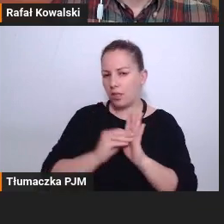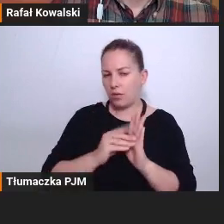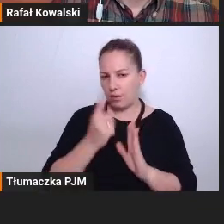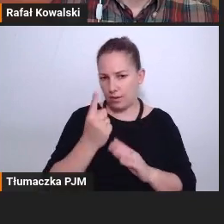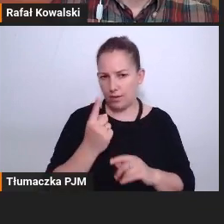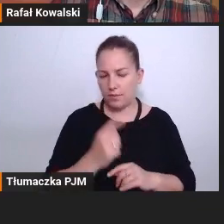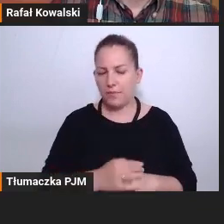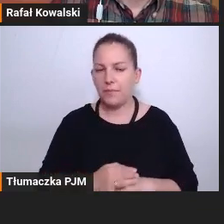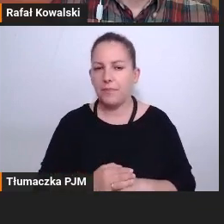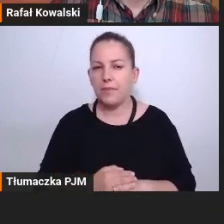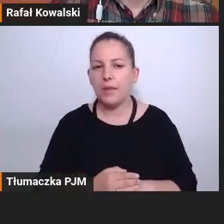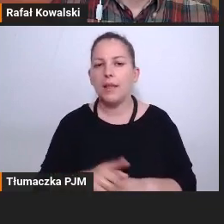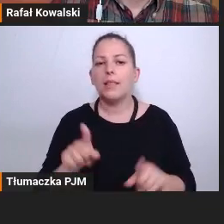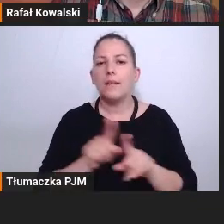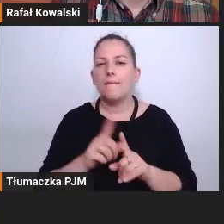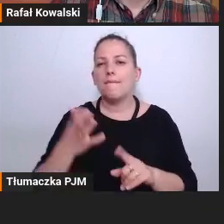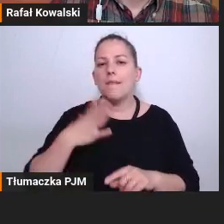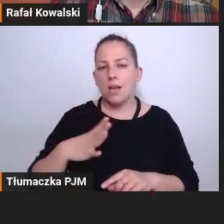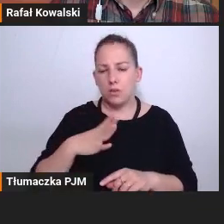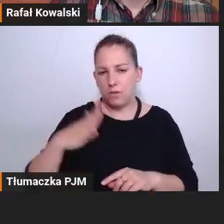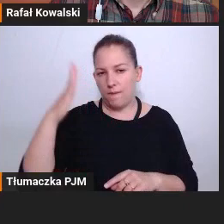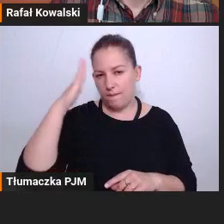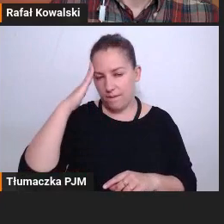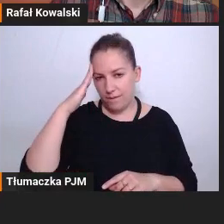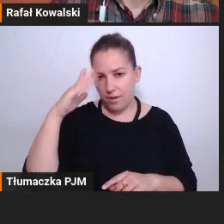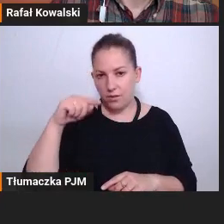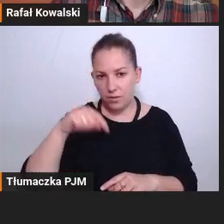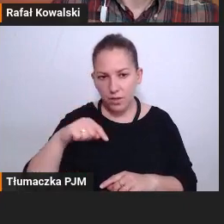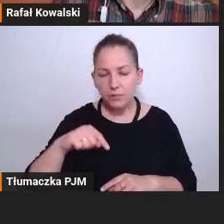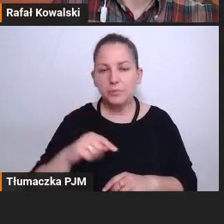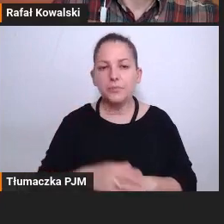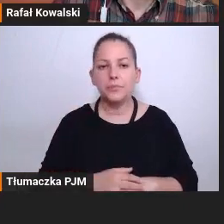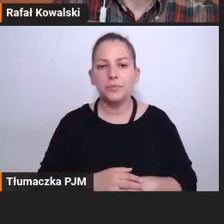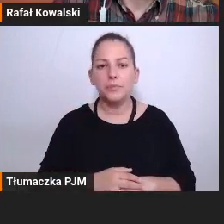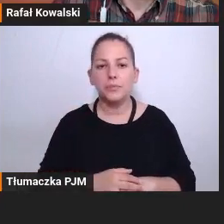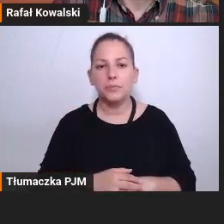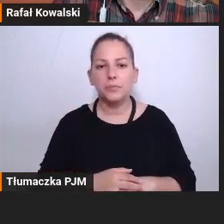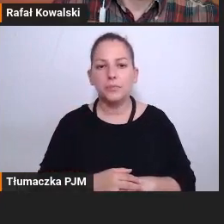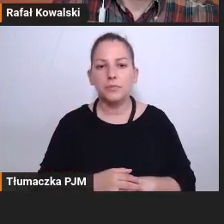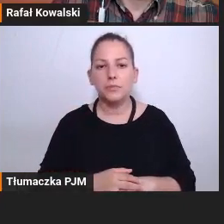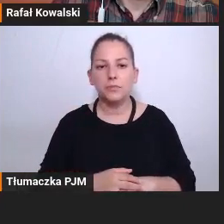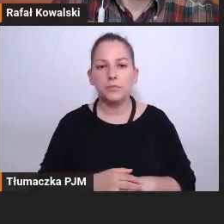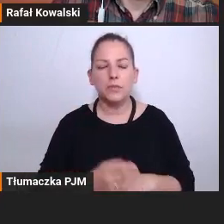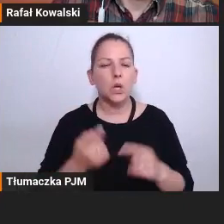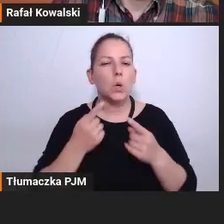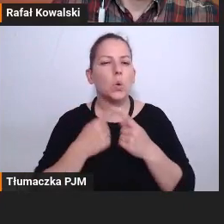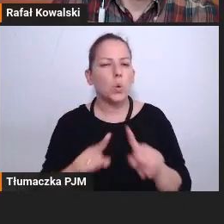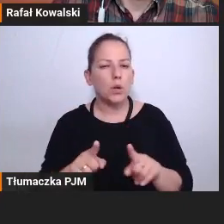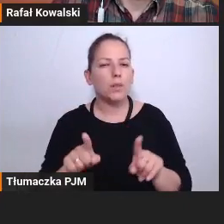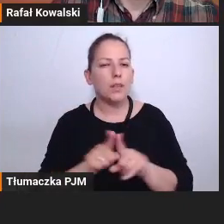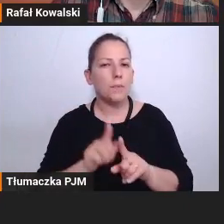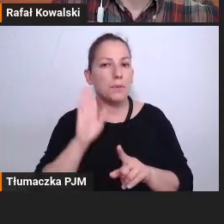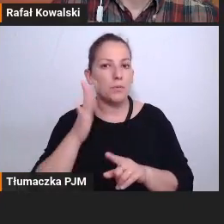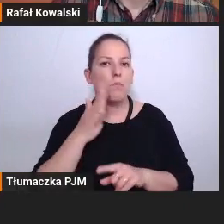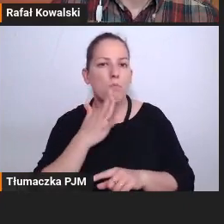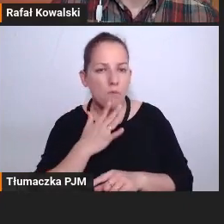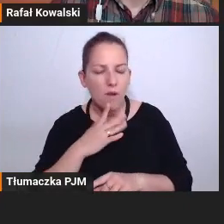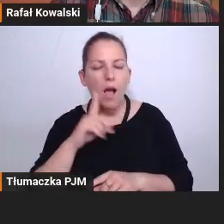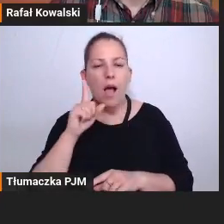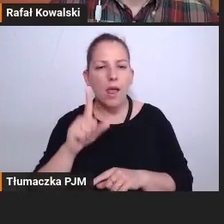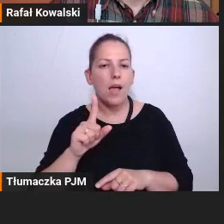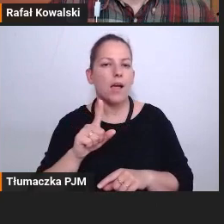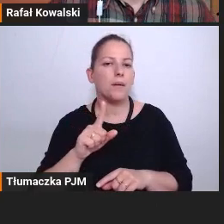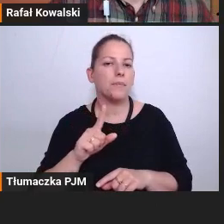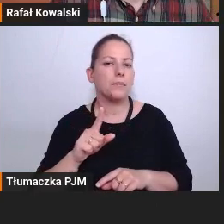rzecz, że też warto o tym wiedzieć, bo też króciutko pewnie będziemy o tym mówić, ale generalnie tutaj